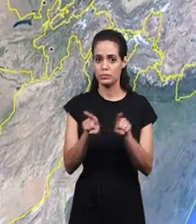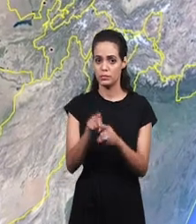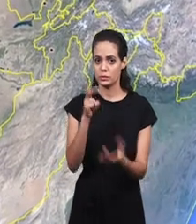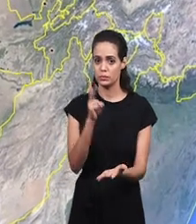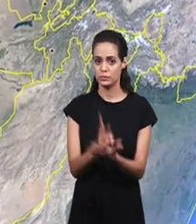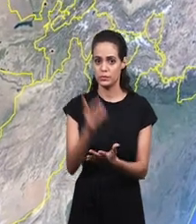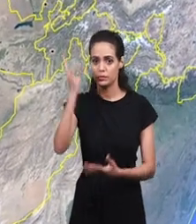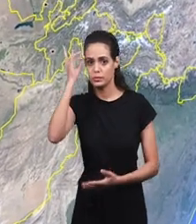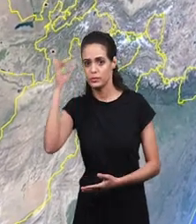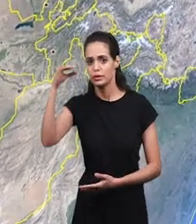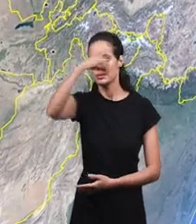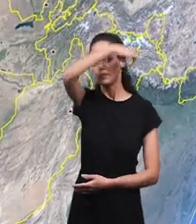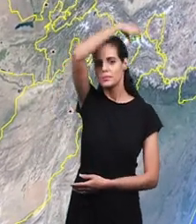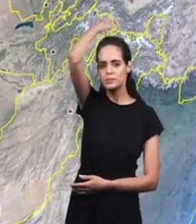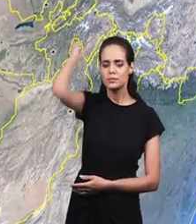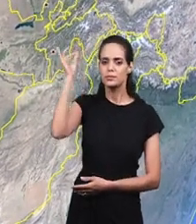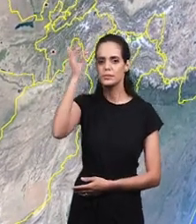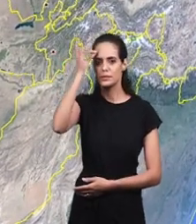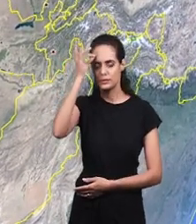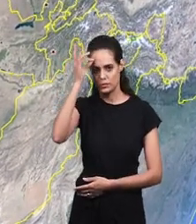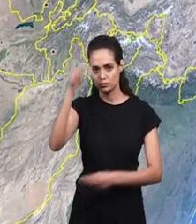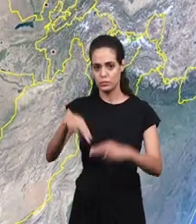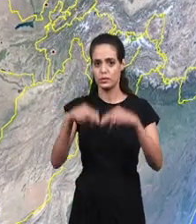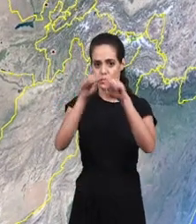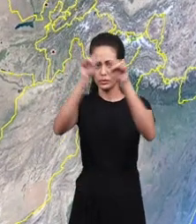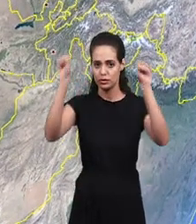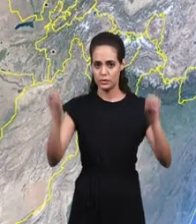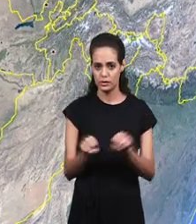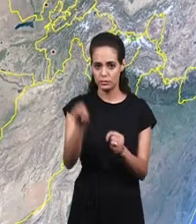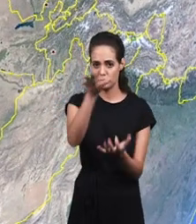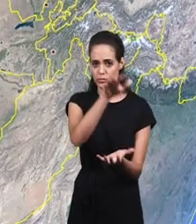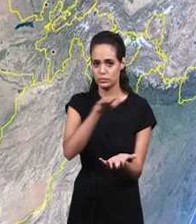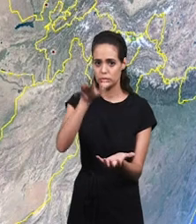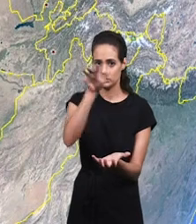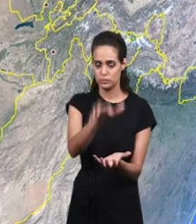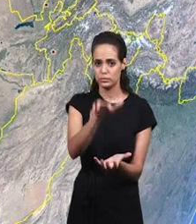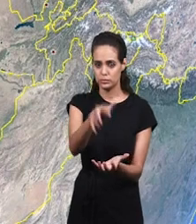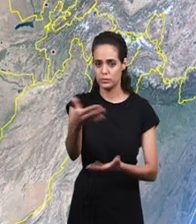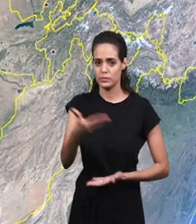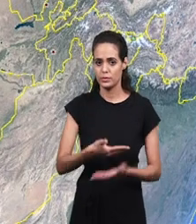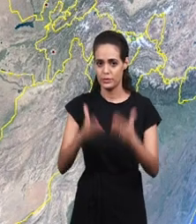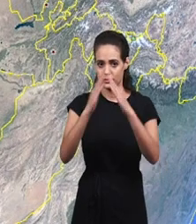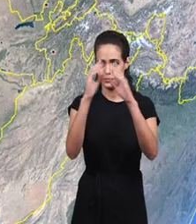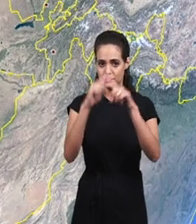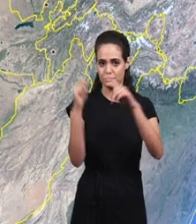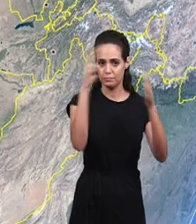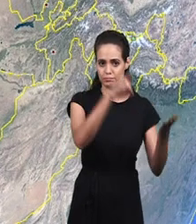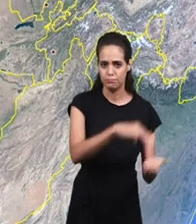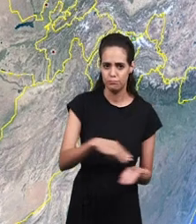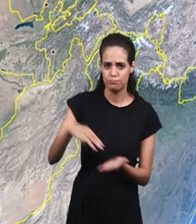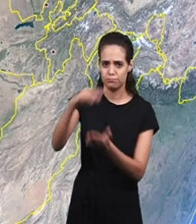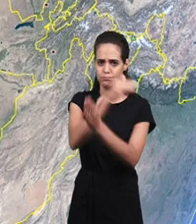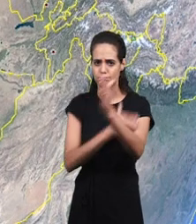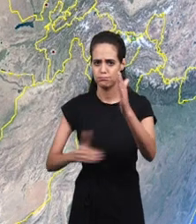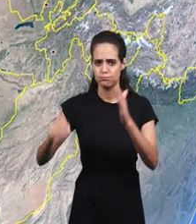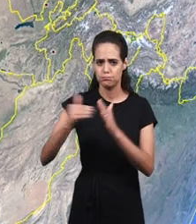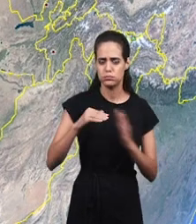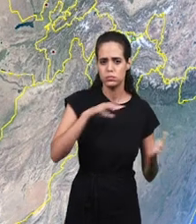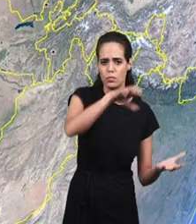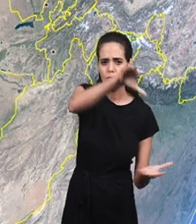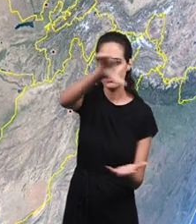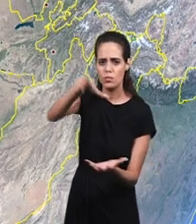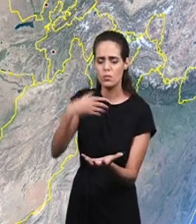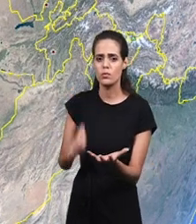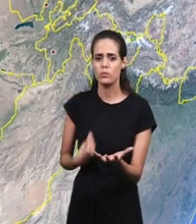même esprit. À travers du système de transmission, les membres de l'Église chrétienne Maranatha de toute la planète vivent